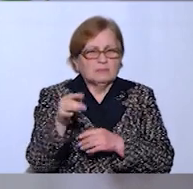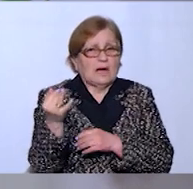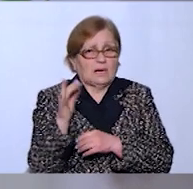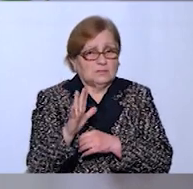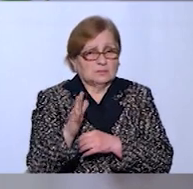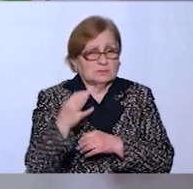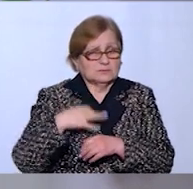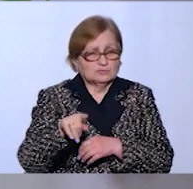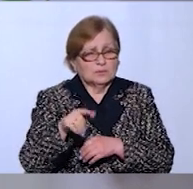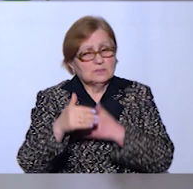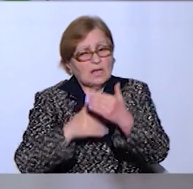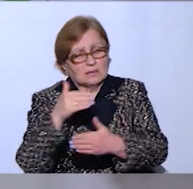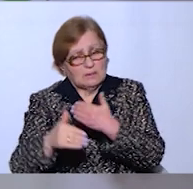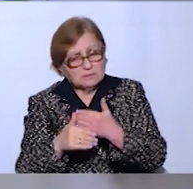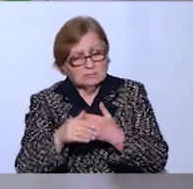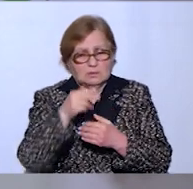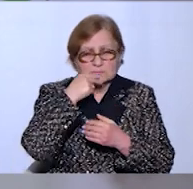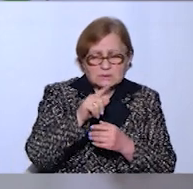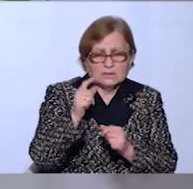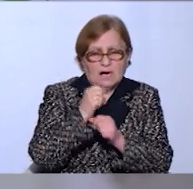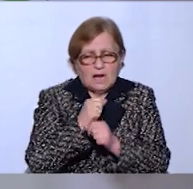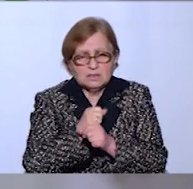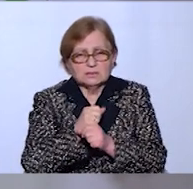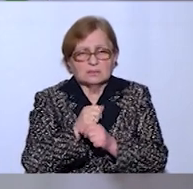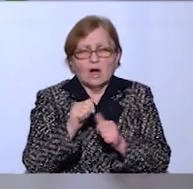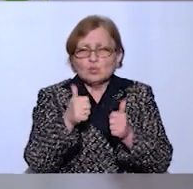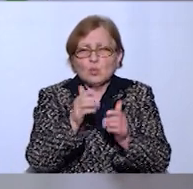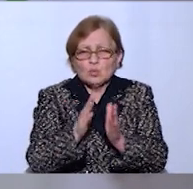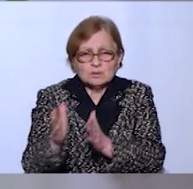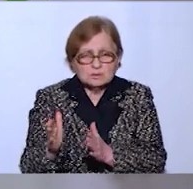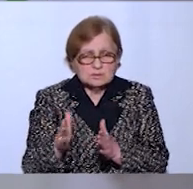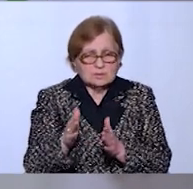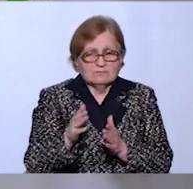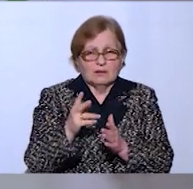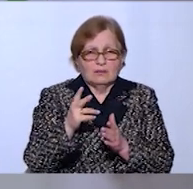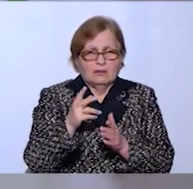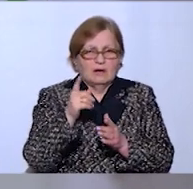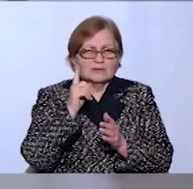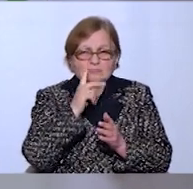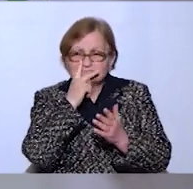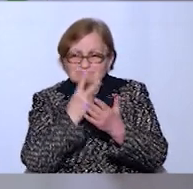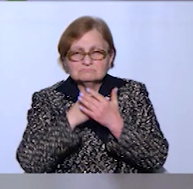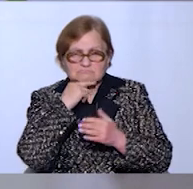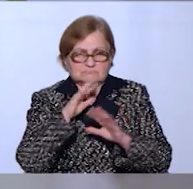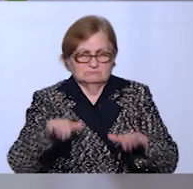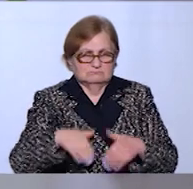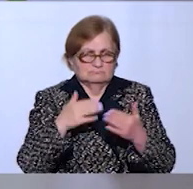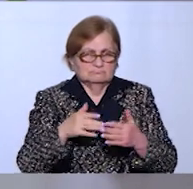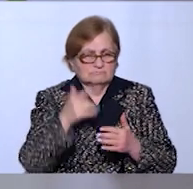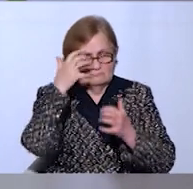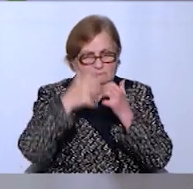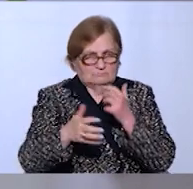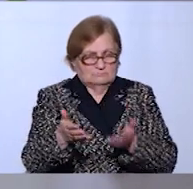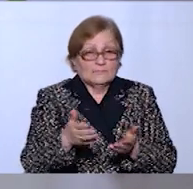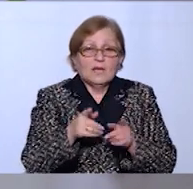ჩვენ დაგვიდგეს? თუ კი ადრე მშობელი სადაც იყენებდა პოზიტიური მშობლობისთვის დამახასიათებელ მიდგომებს, ის ამას აგრძელებს, ასე